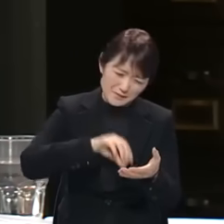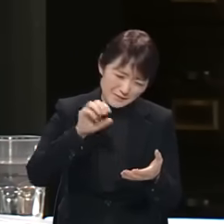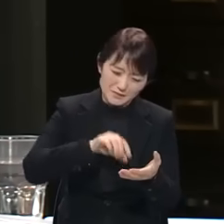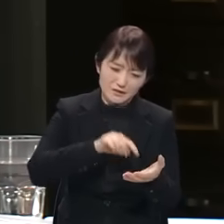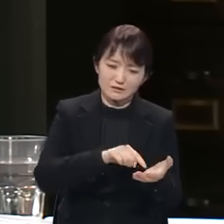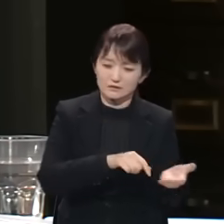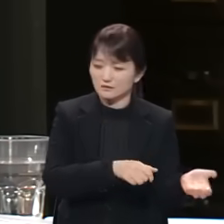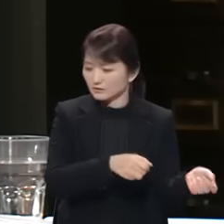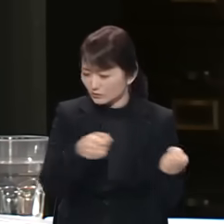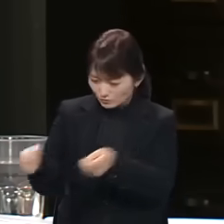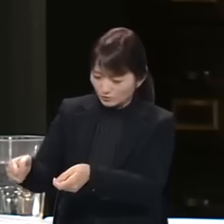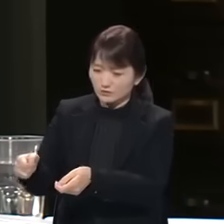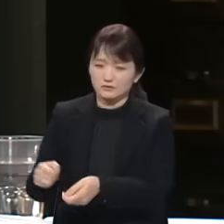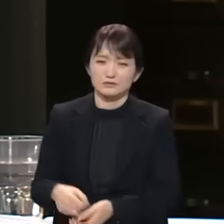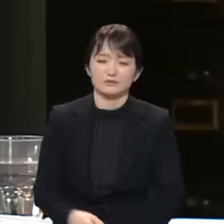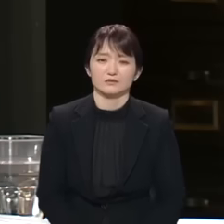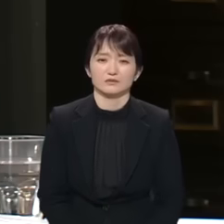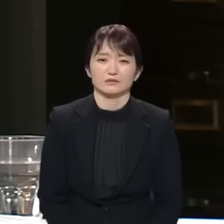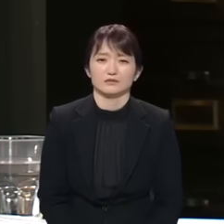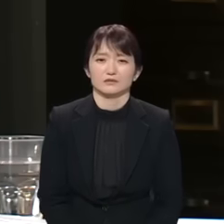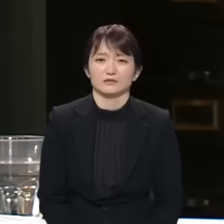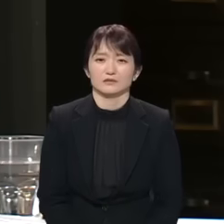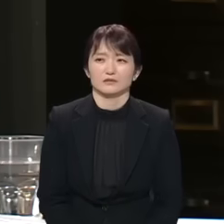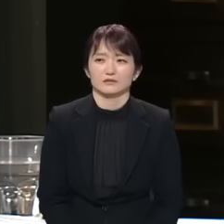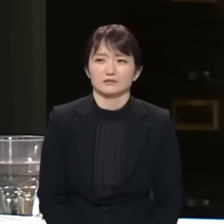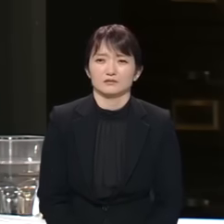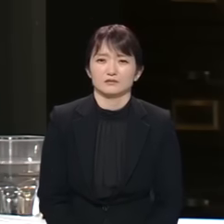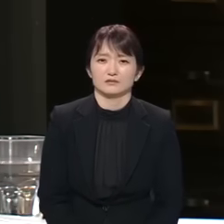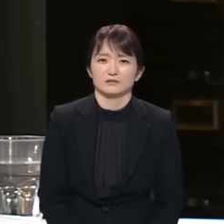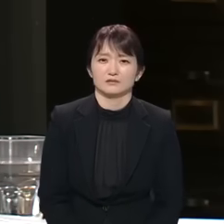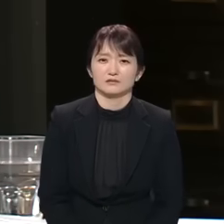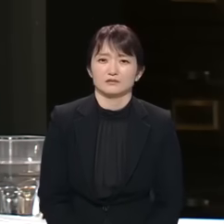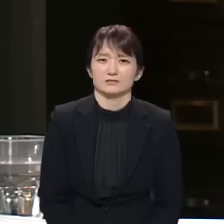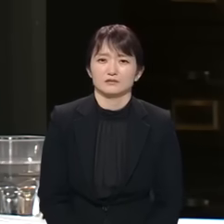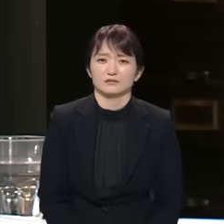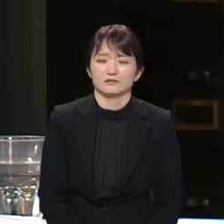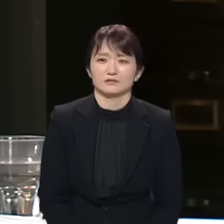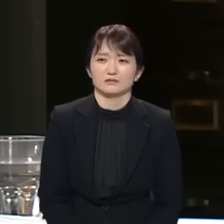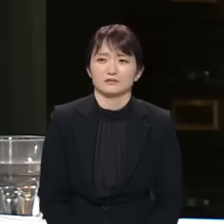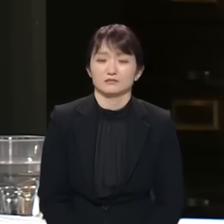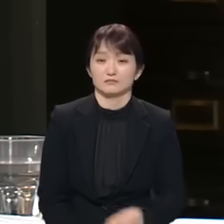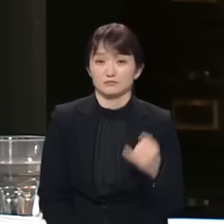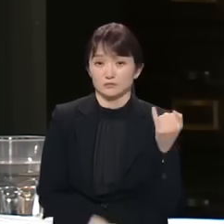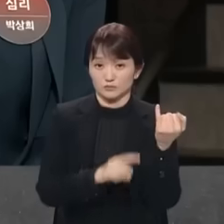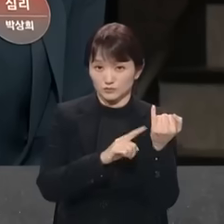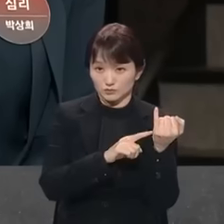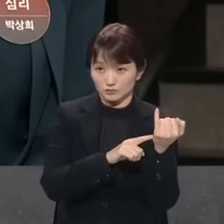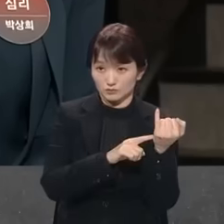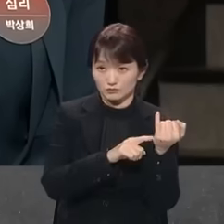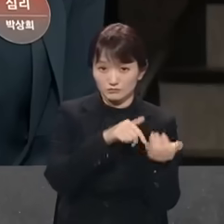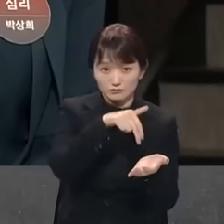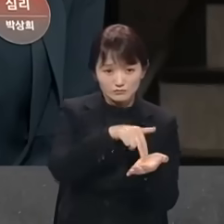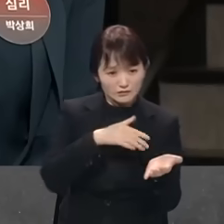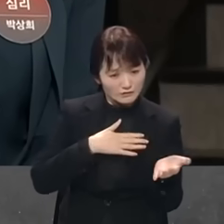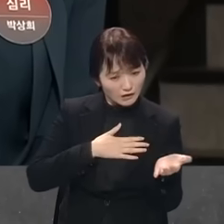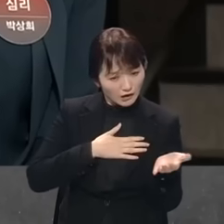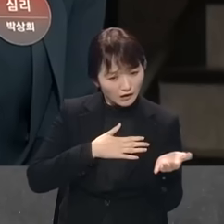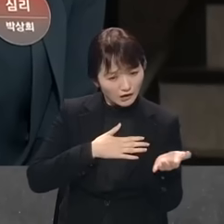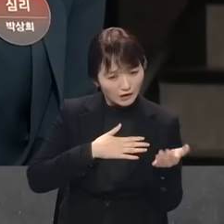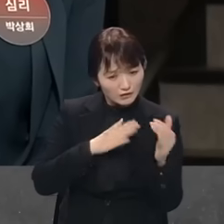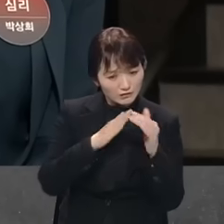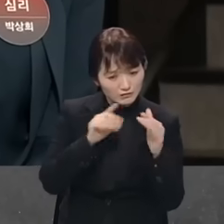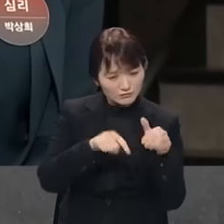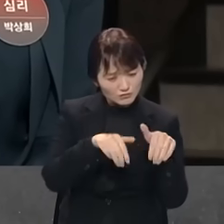어 자 교수님 근데 이제이 정도 되면 어 여성 입장에서는 내가 무슨 식모가